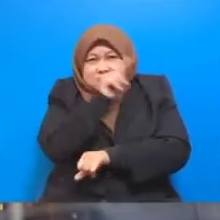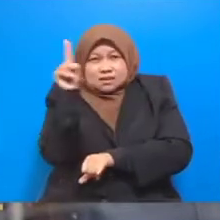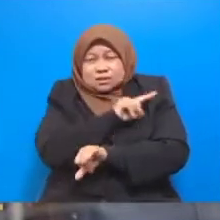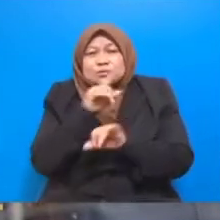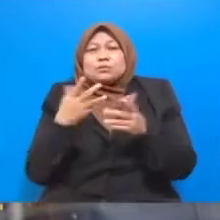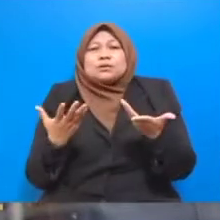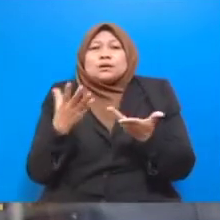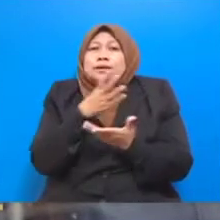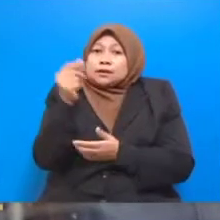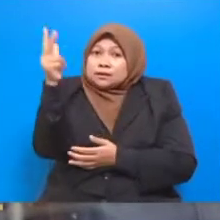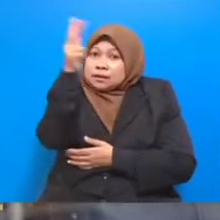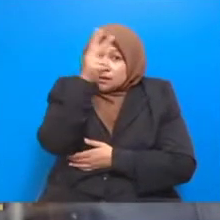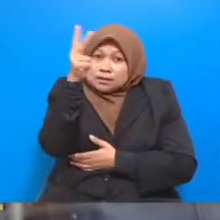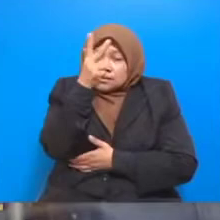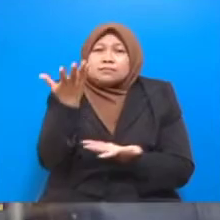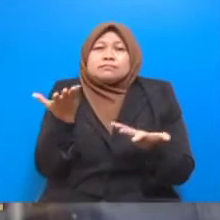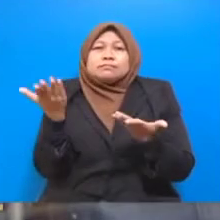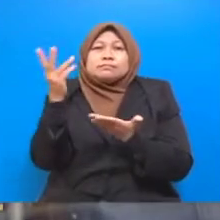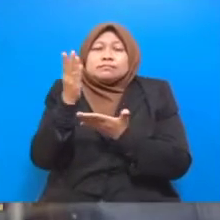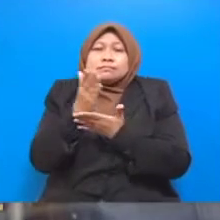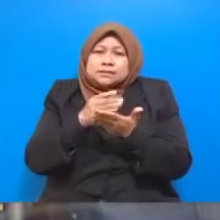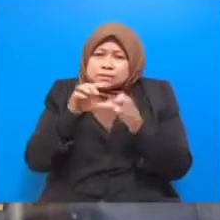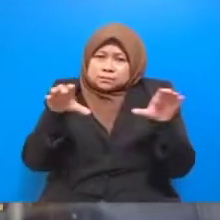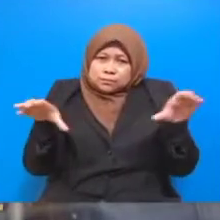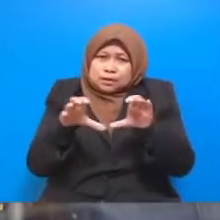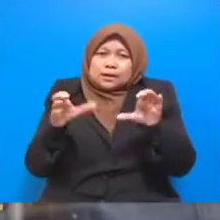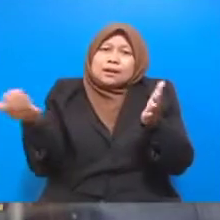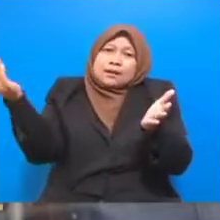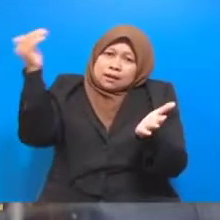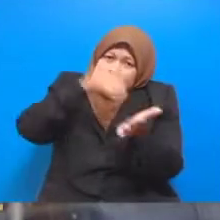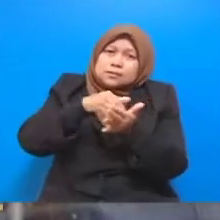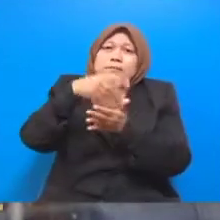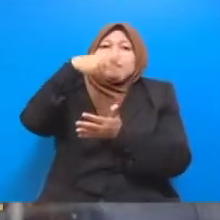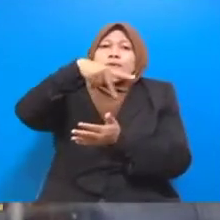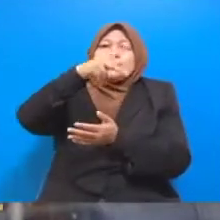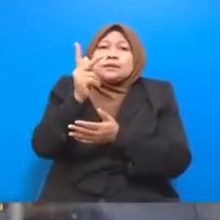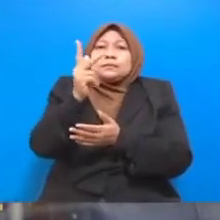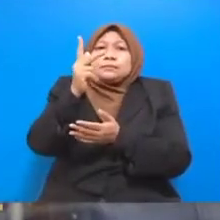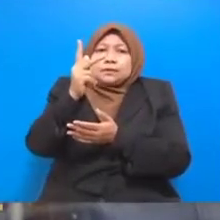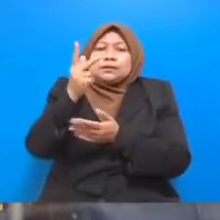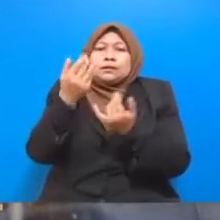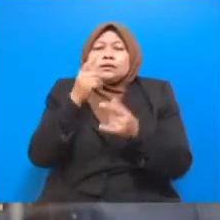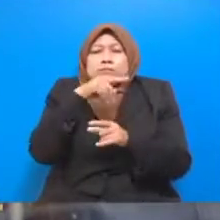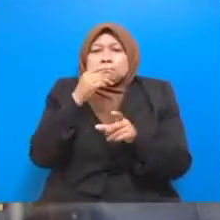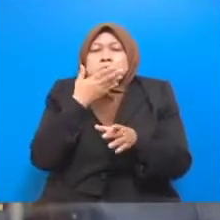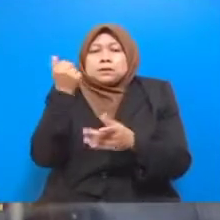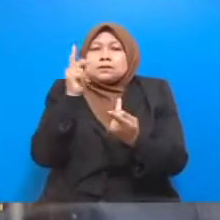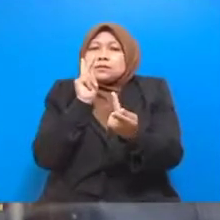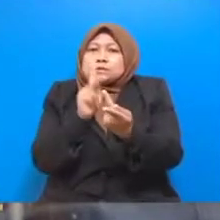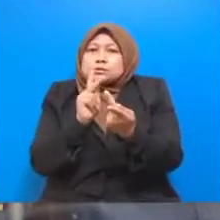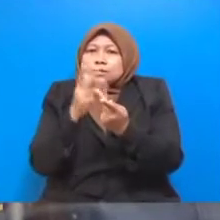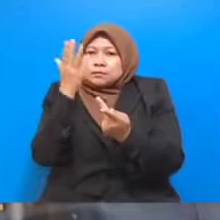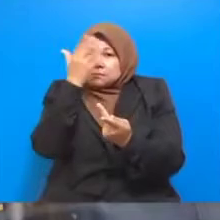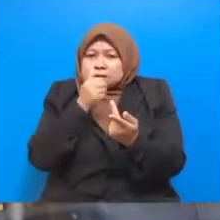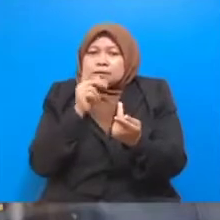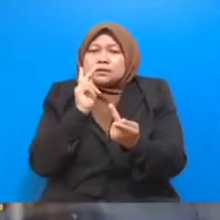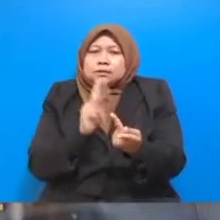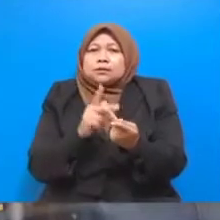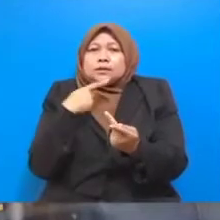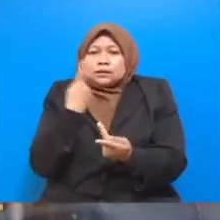dan kerajaan terpaksa melaksanakan semula pipi coba ini perlu untuk kita membuat